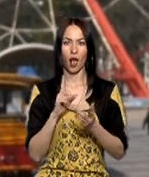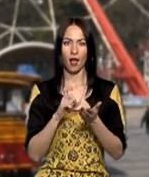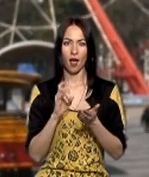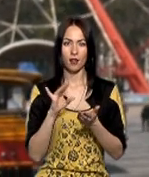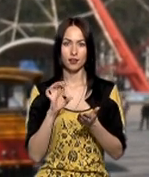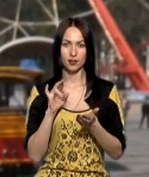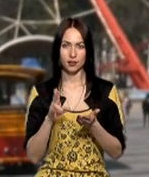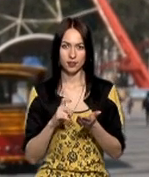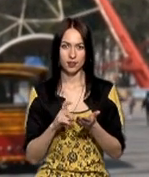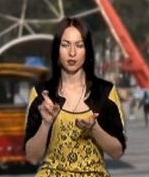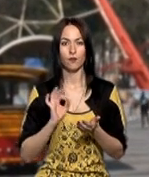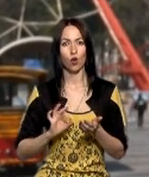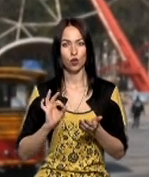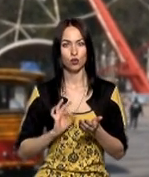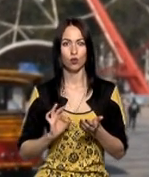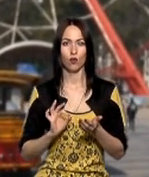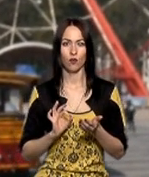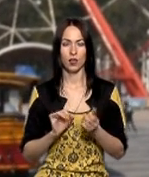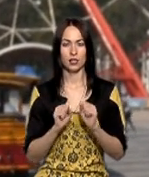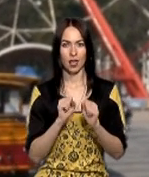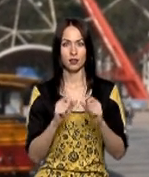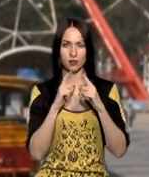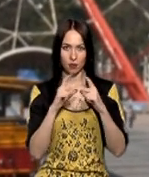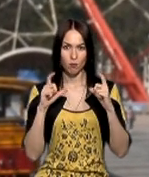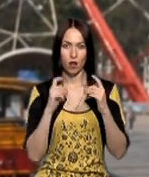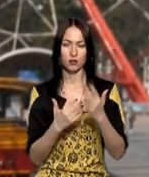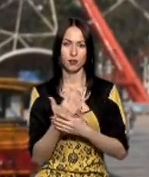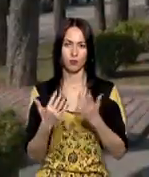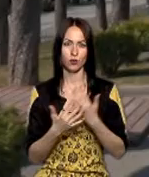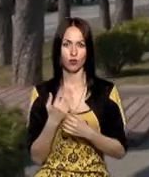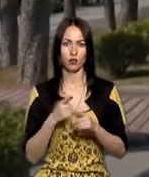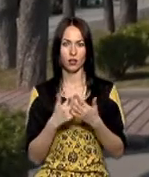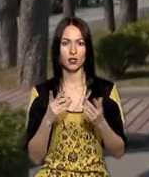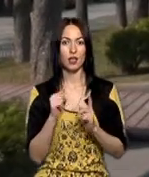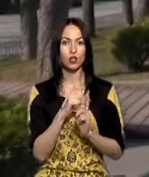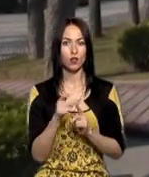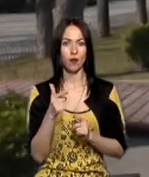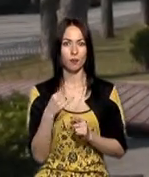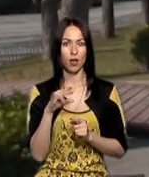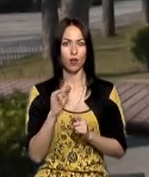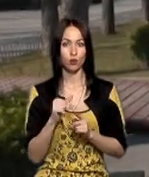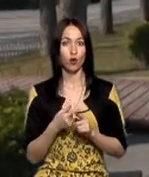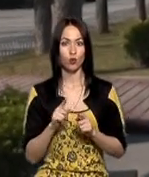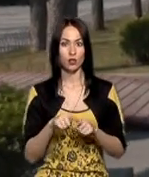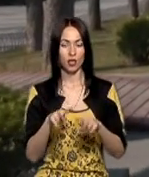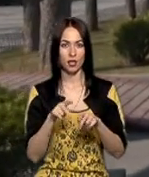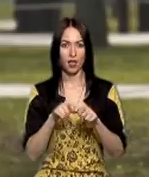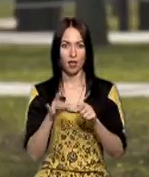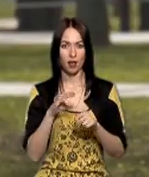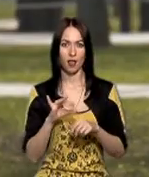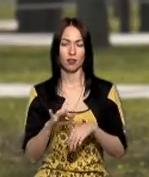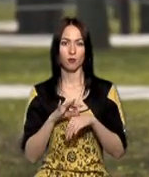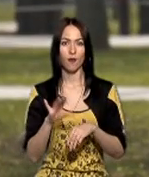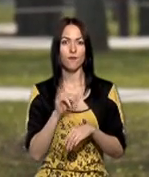антисептиками, використовували захисні маски, перчатки, тому подібне. За словами Гайдука, такі рейди проводять від суботи. За цей